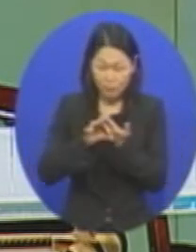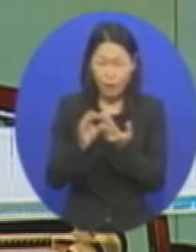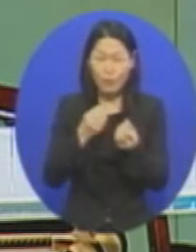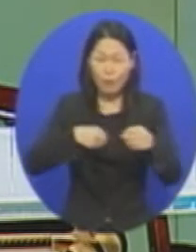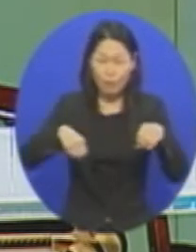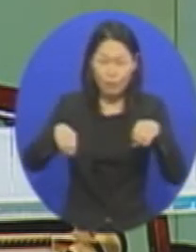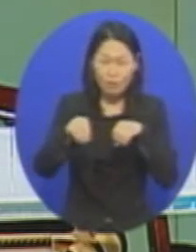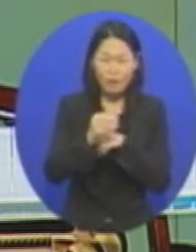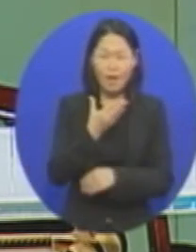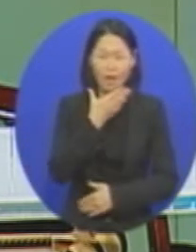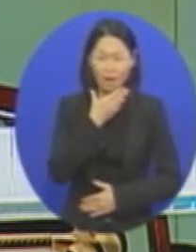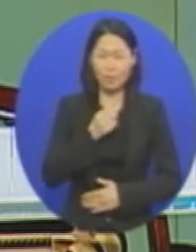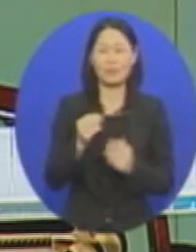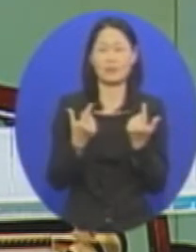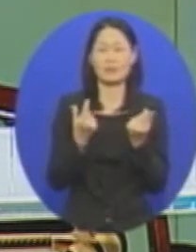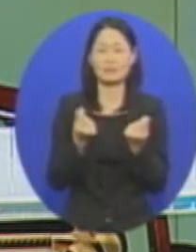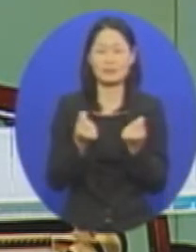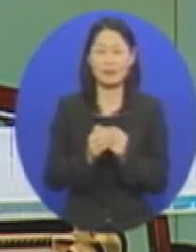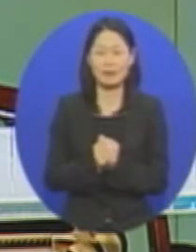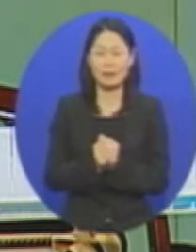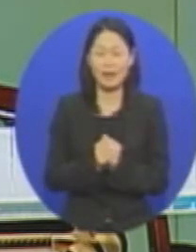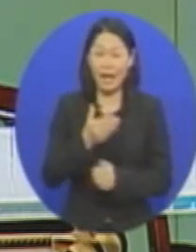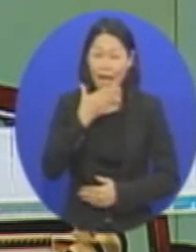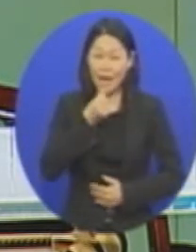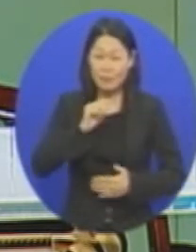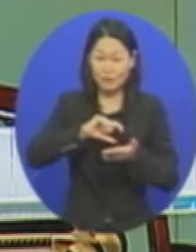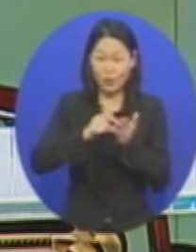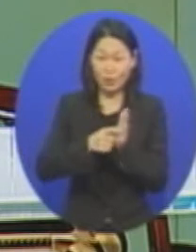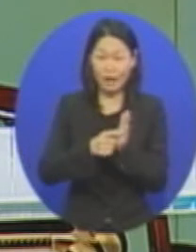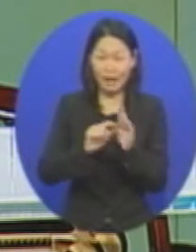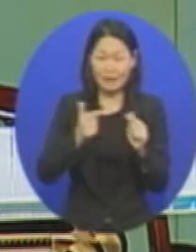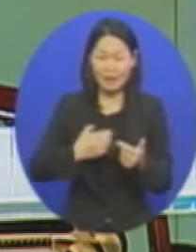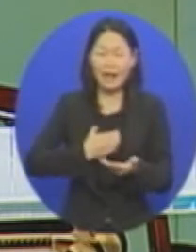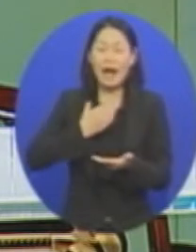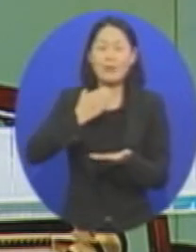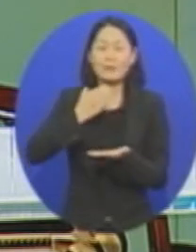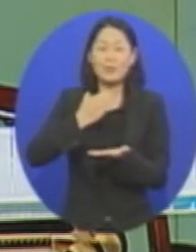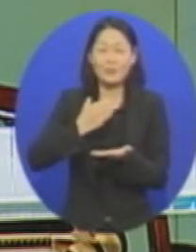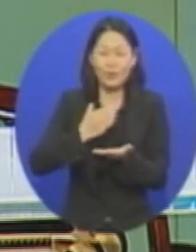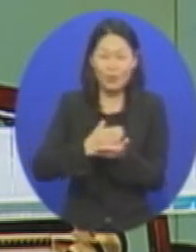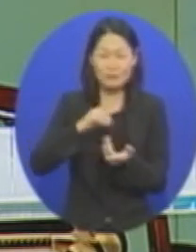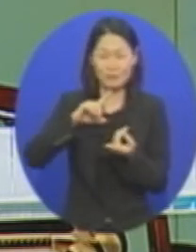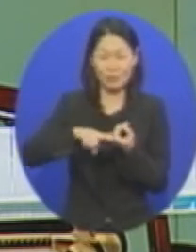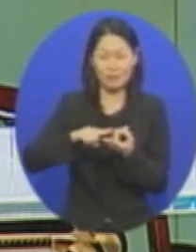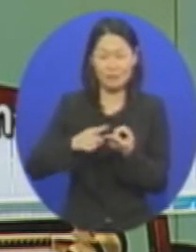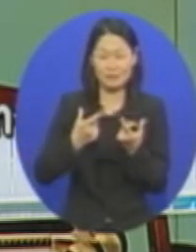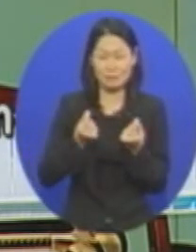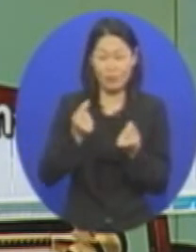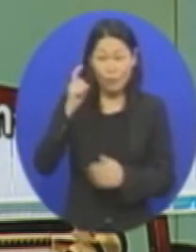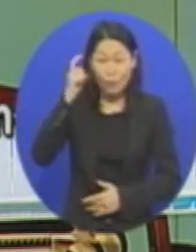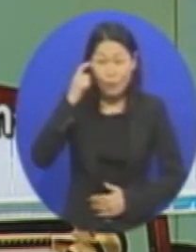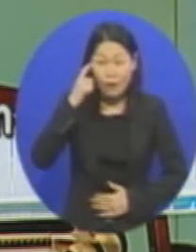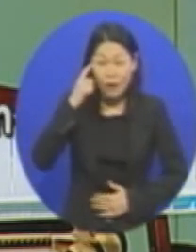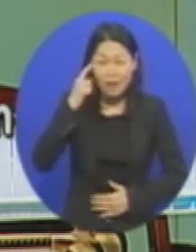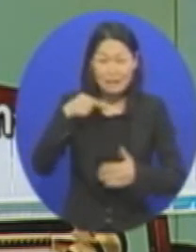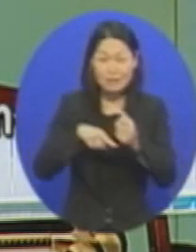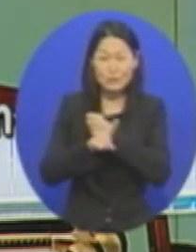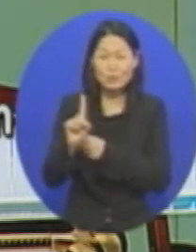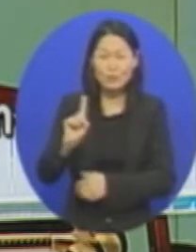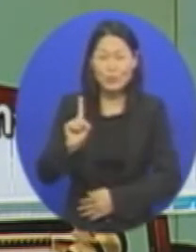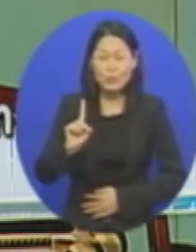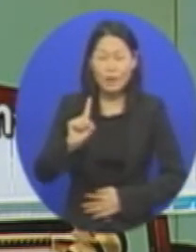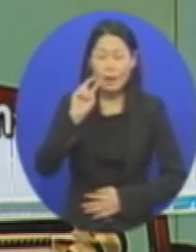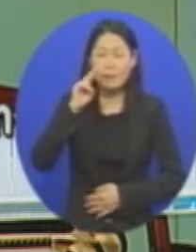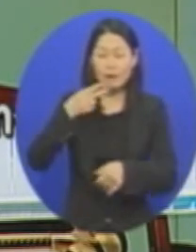합니다 올 행복한 정도가 아니고 자 감격스러워 해요 그 왜 그런가 사도 바울이